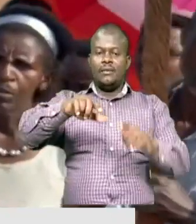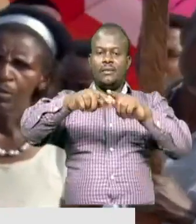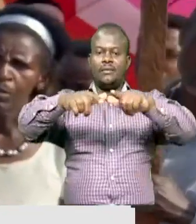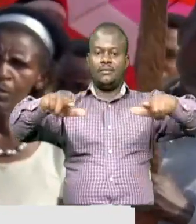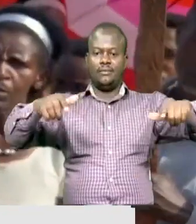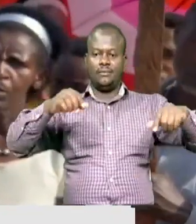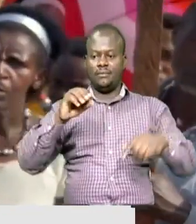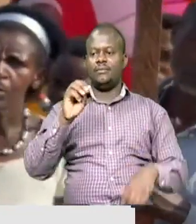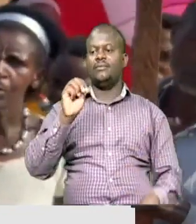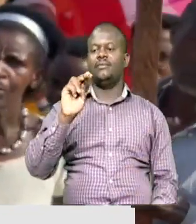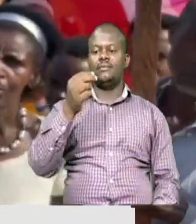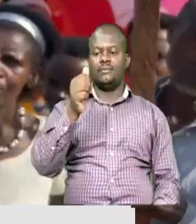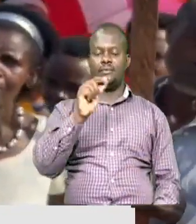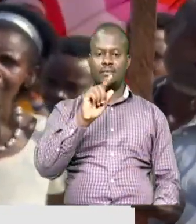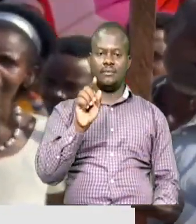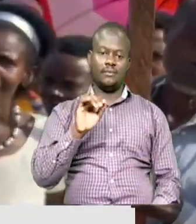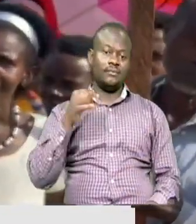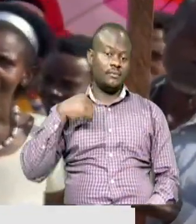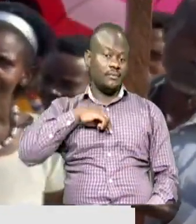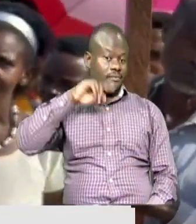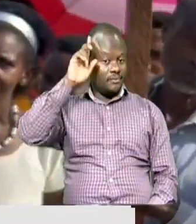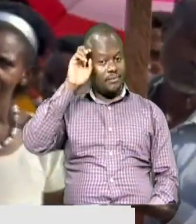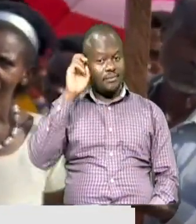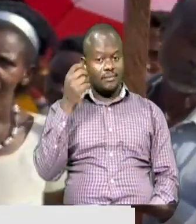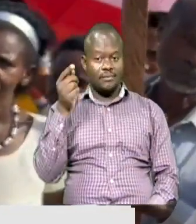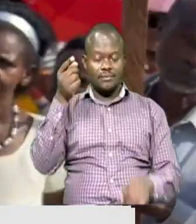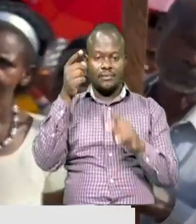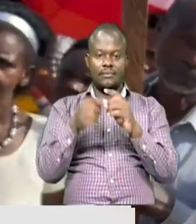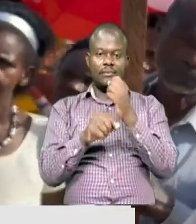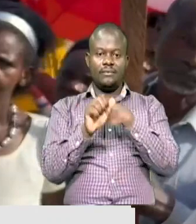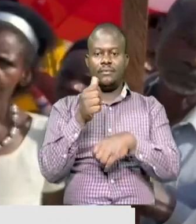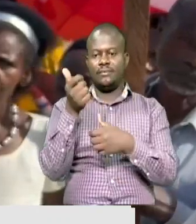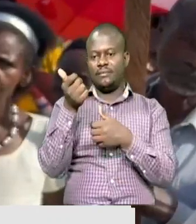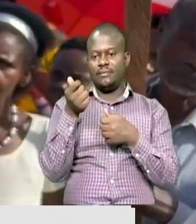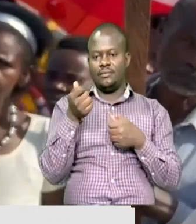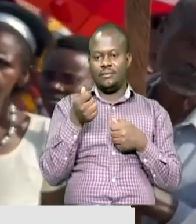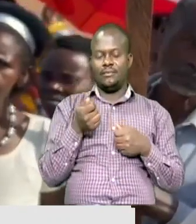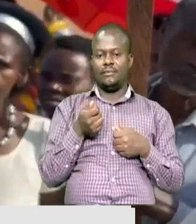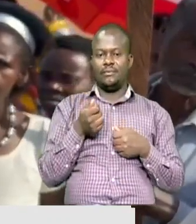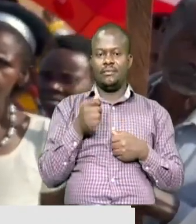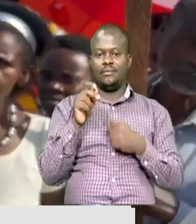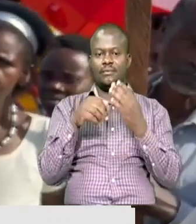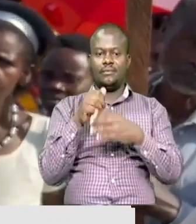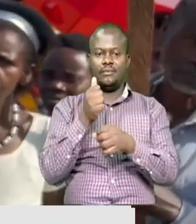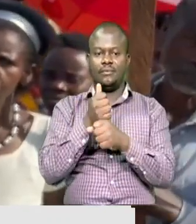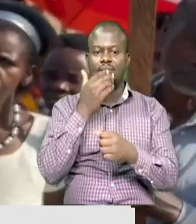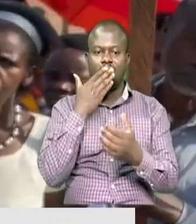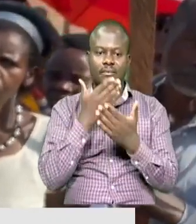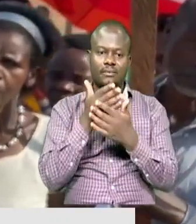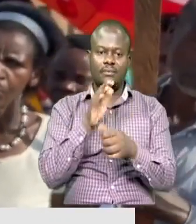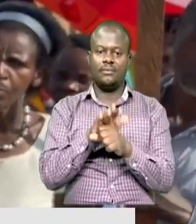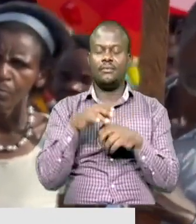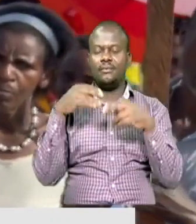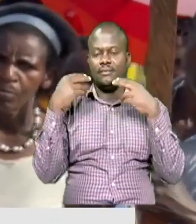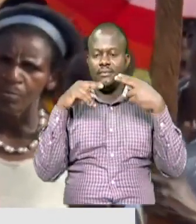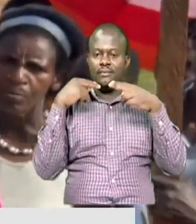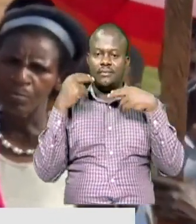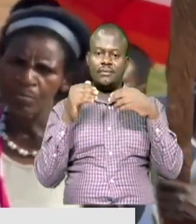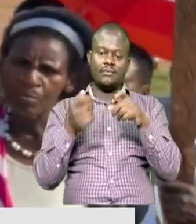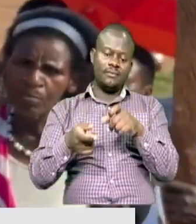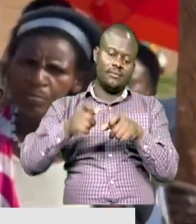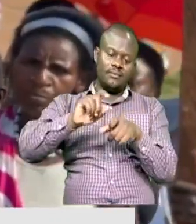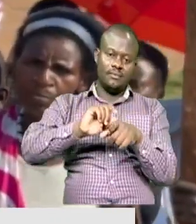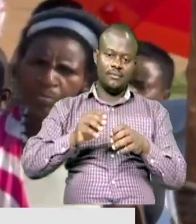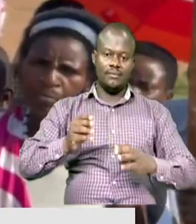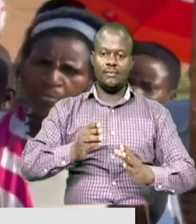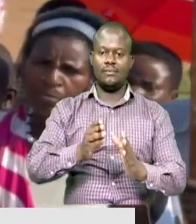Muhazi, twumva rero ko haje ibikorwa byakura ba mukerarugendo byaba byiza cyane, nk'amahoteli akiyongera,